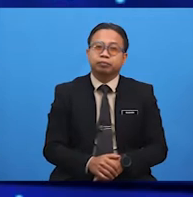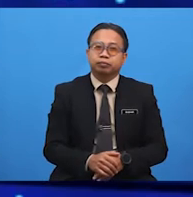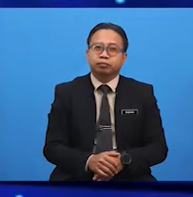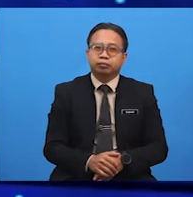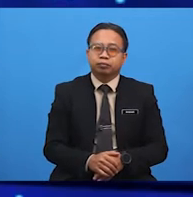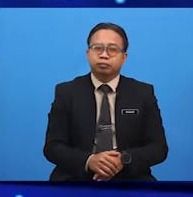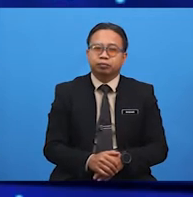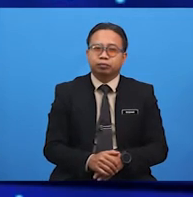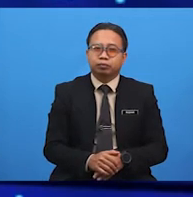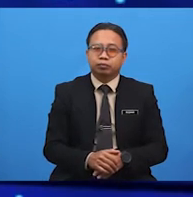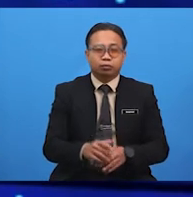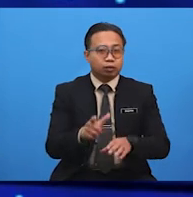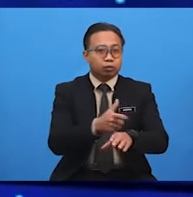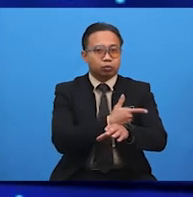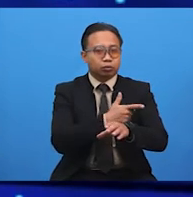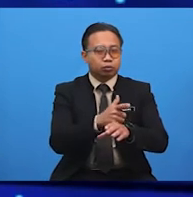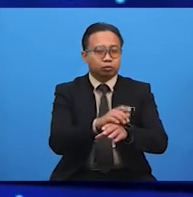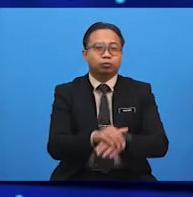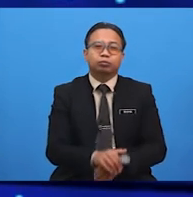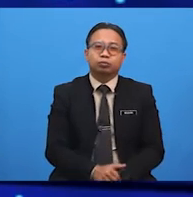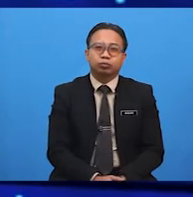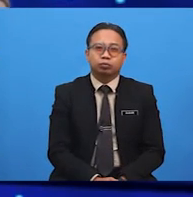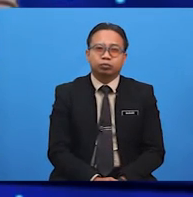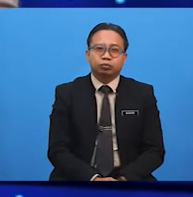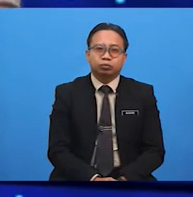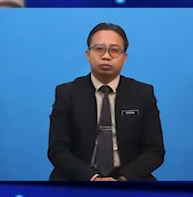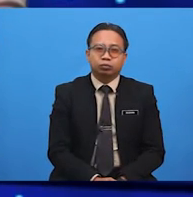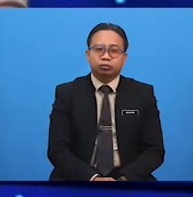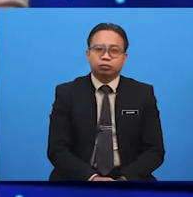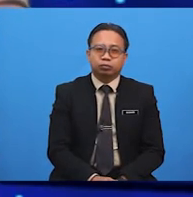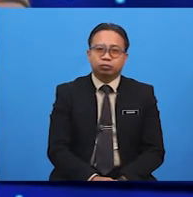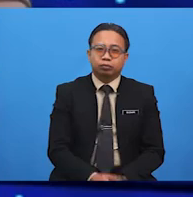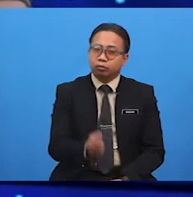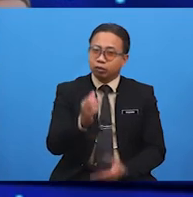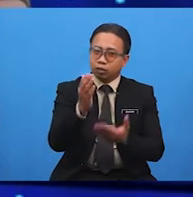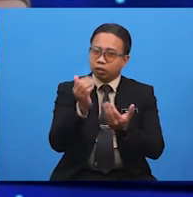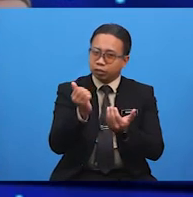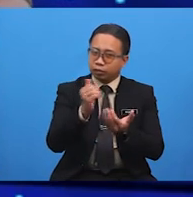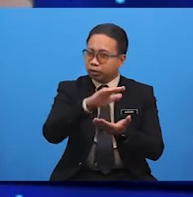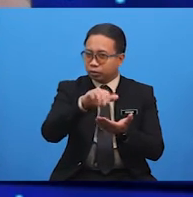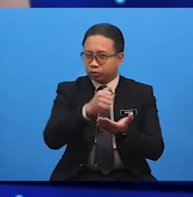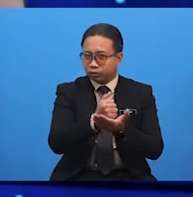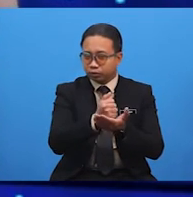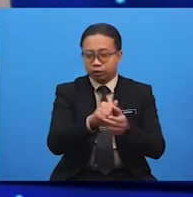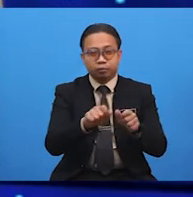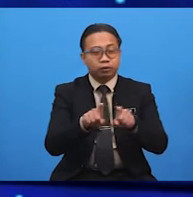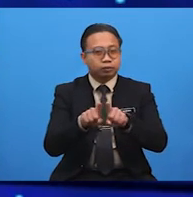Hancurkan semuanya, kau harapkan seperti